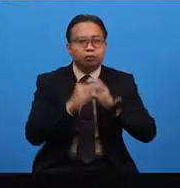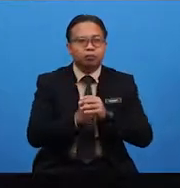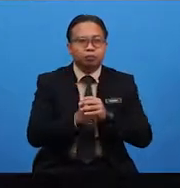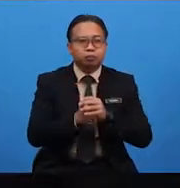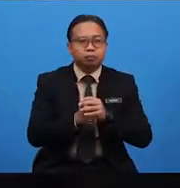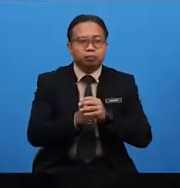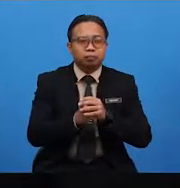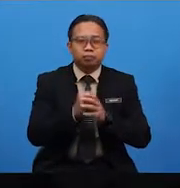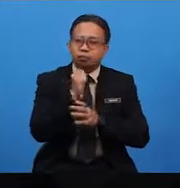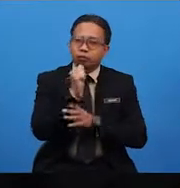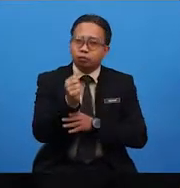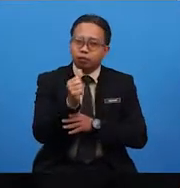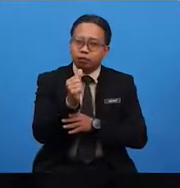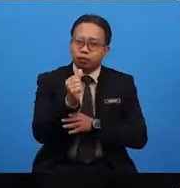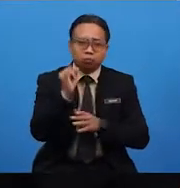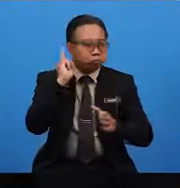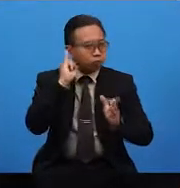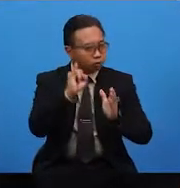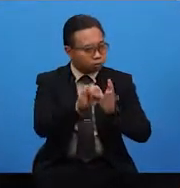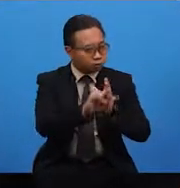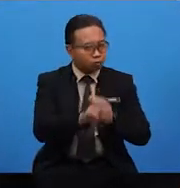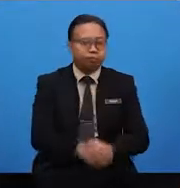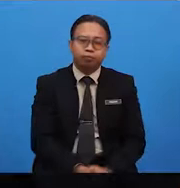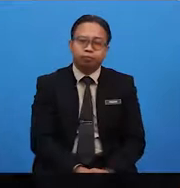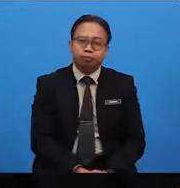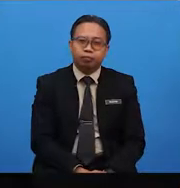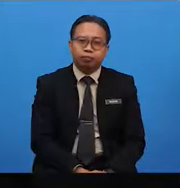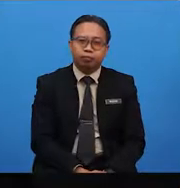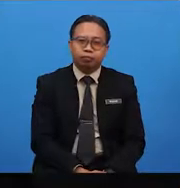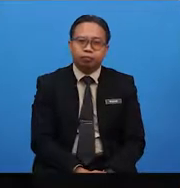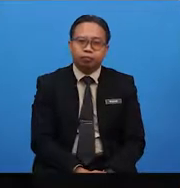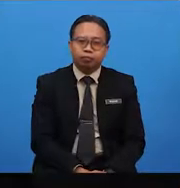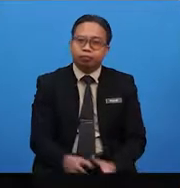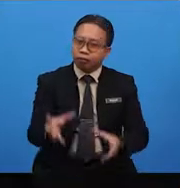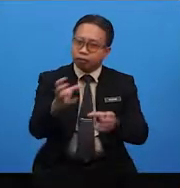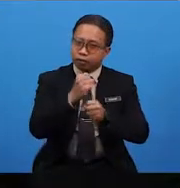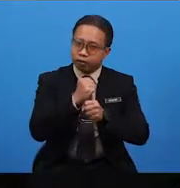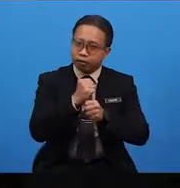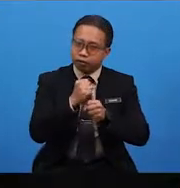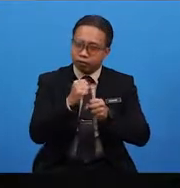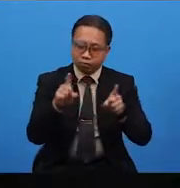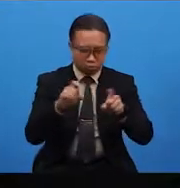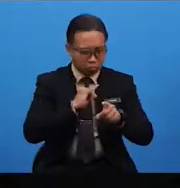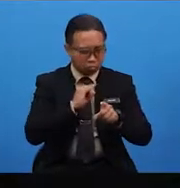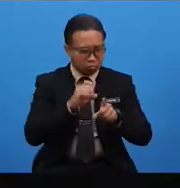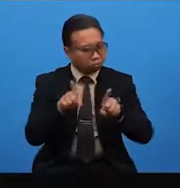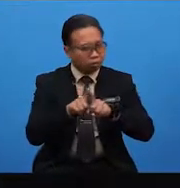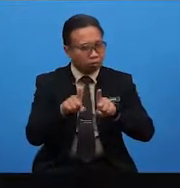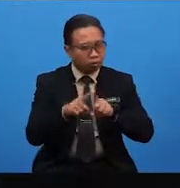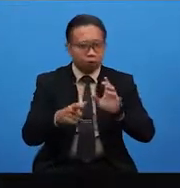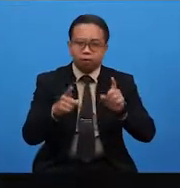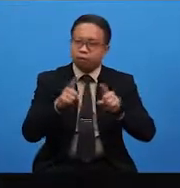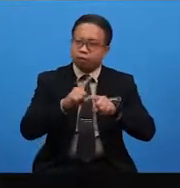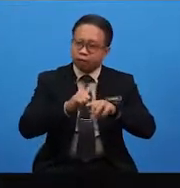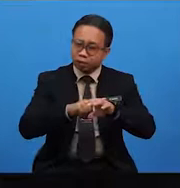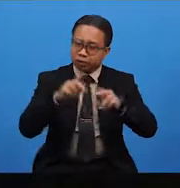tuh bukannya ilustrasi ceguk Ateu hasil di jatuh lebih kepada